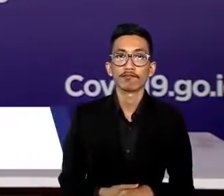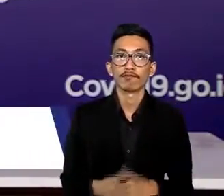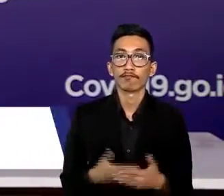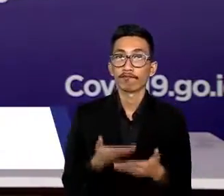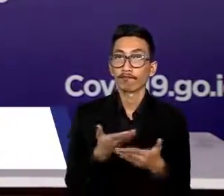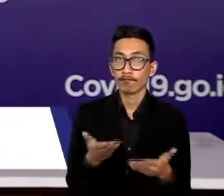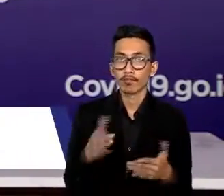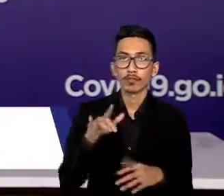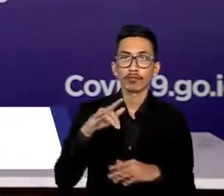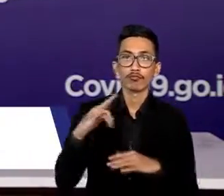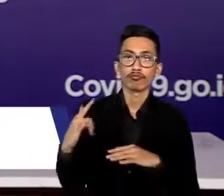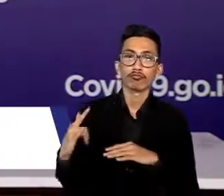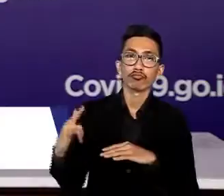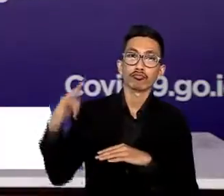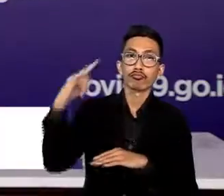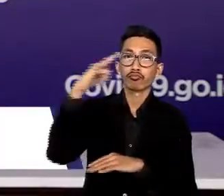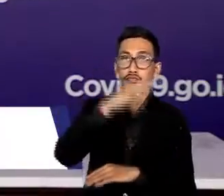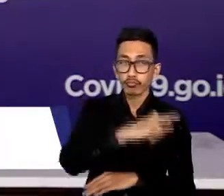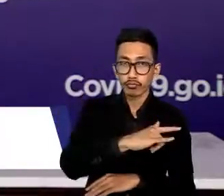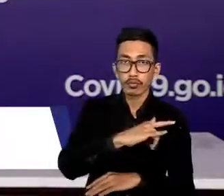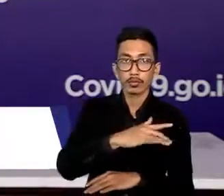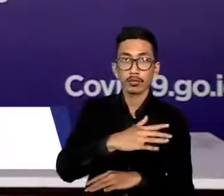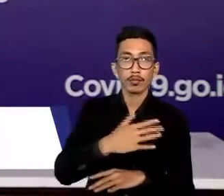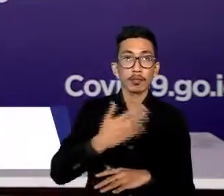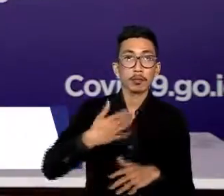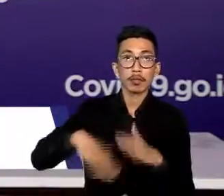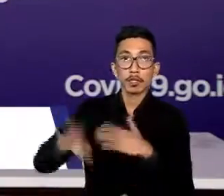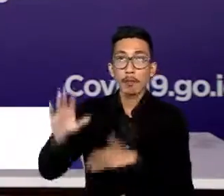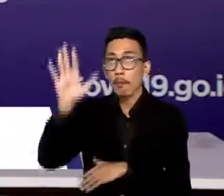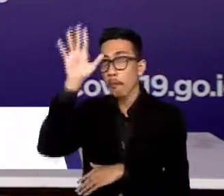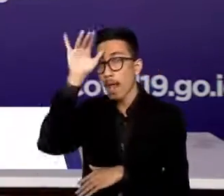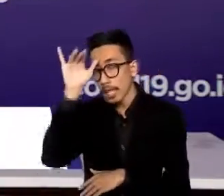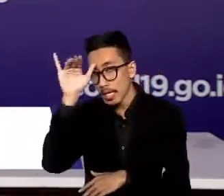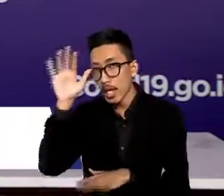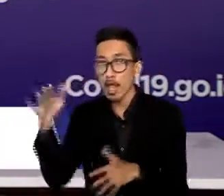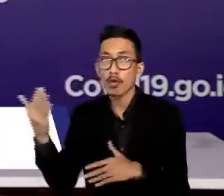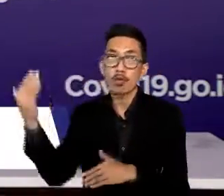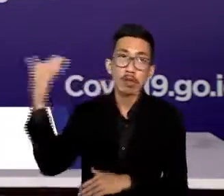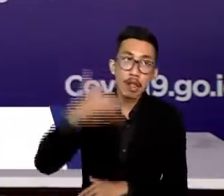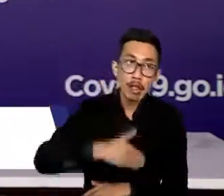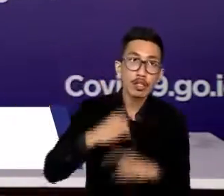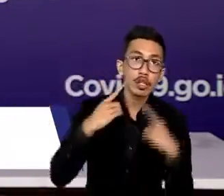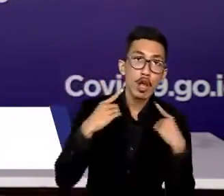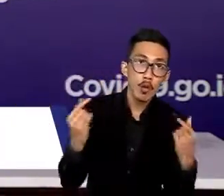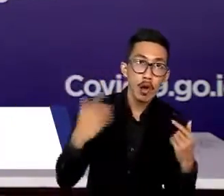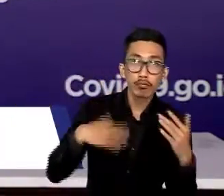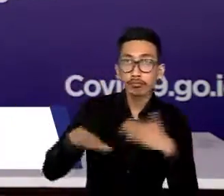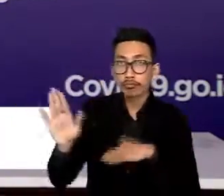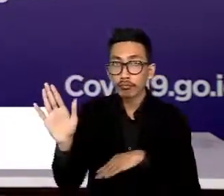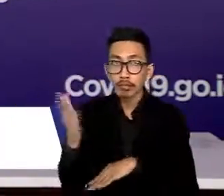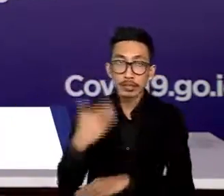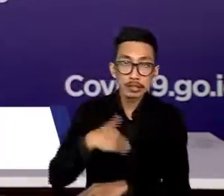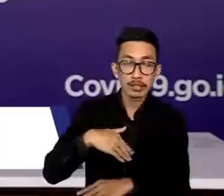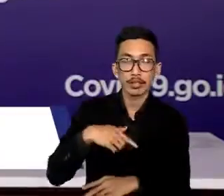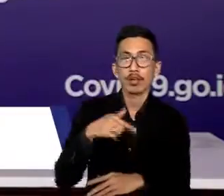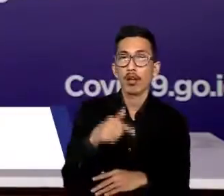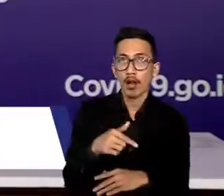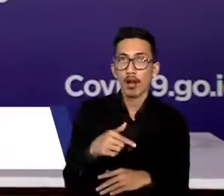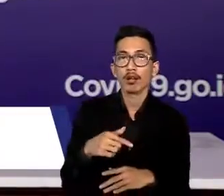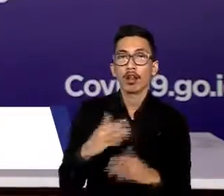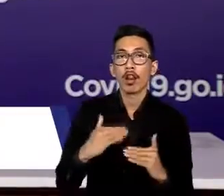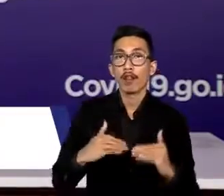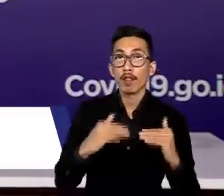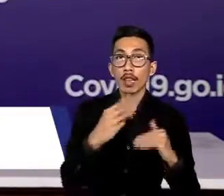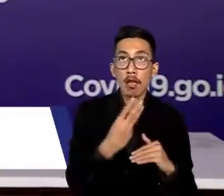transportasi udara dari dan ke pulau Jawa Bali dan daerah level 3 dan 4 wajib